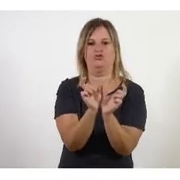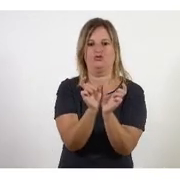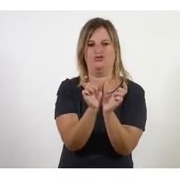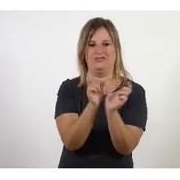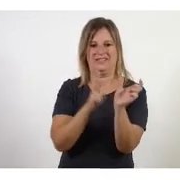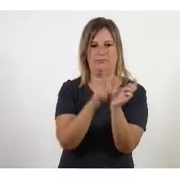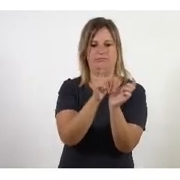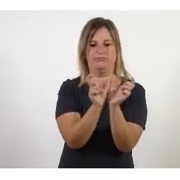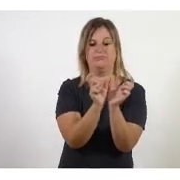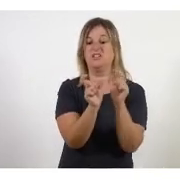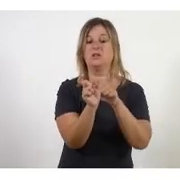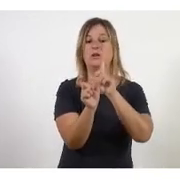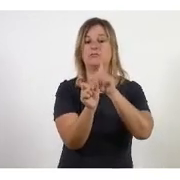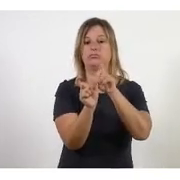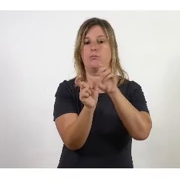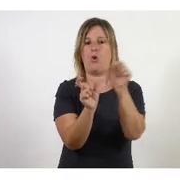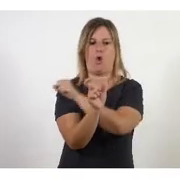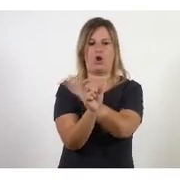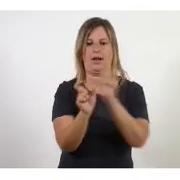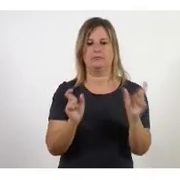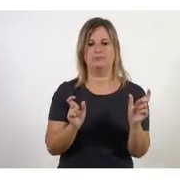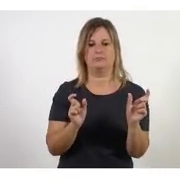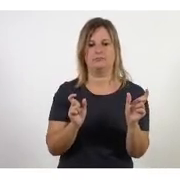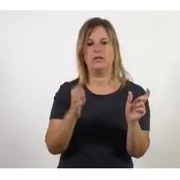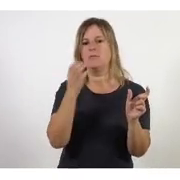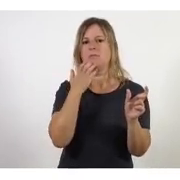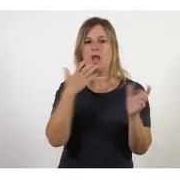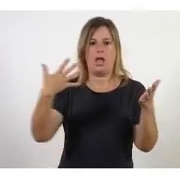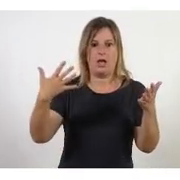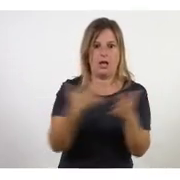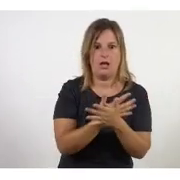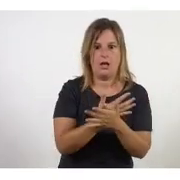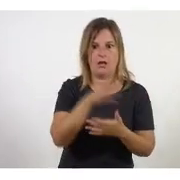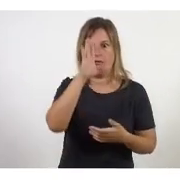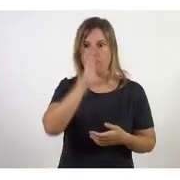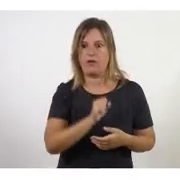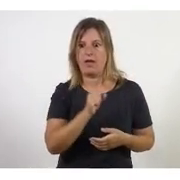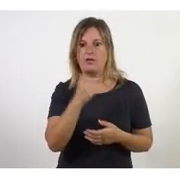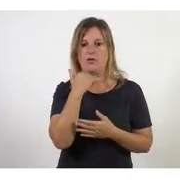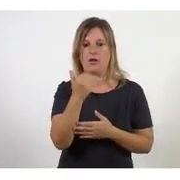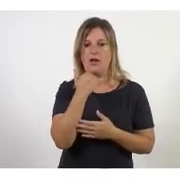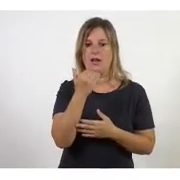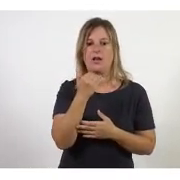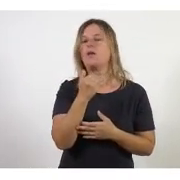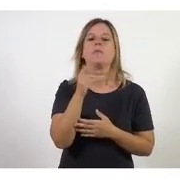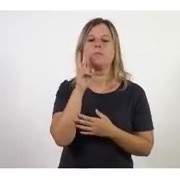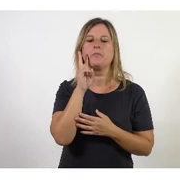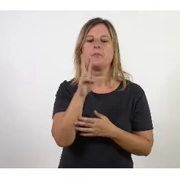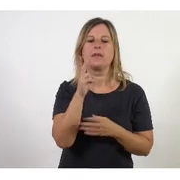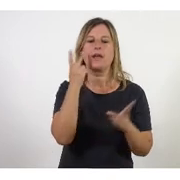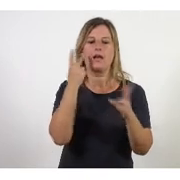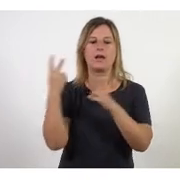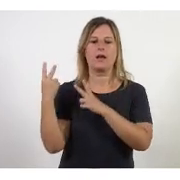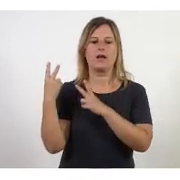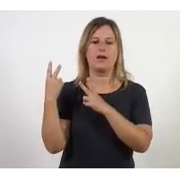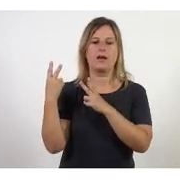Tan fàcil com això. Si en qualsevol moment us equivoqueu, hi ha hagut una cosa que no ha funcionat, fixeu-vos que teniu al costat